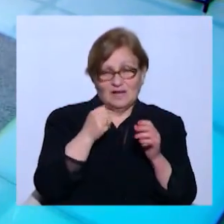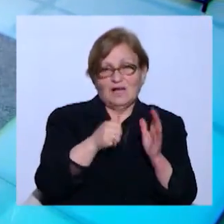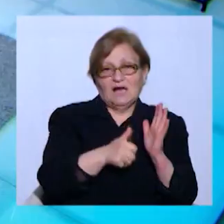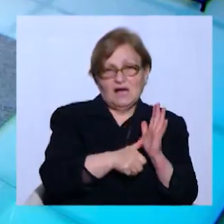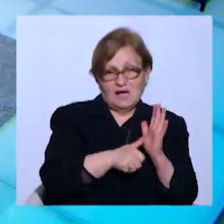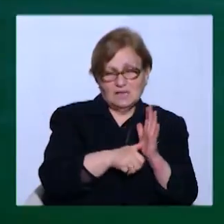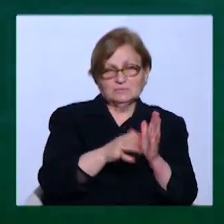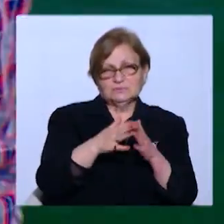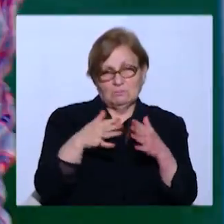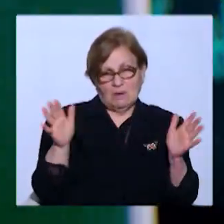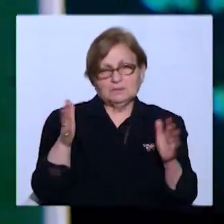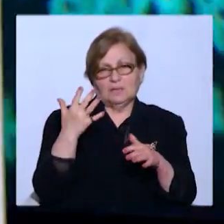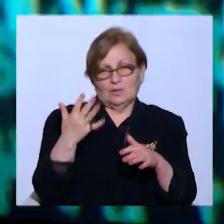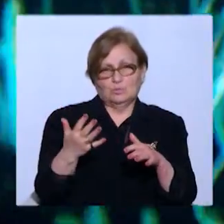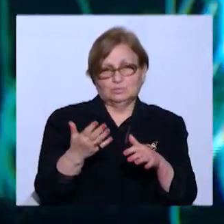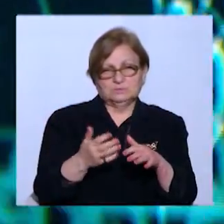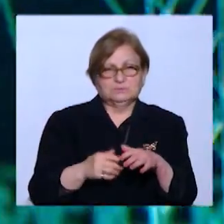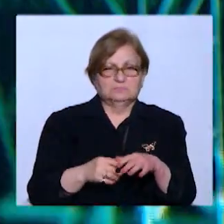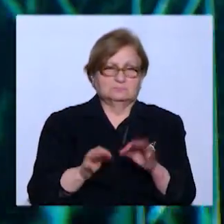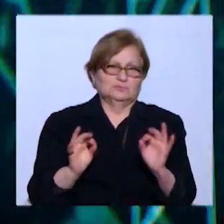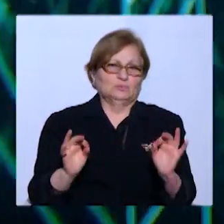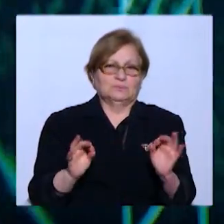მეტია ხუთზე. შვენიერია,